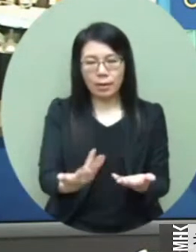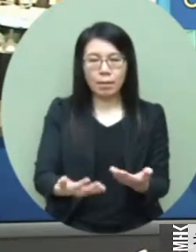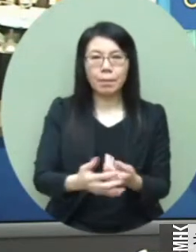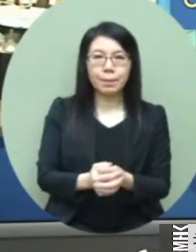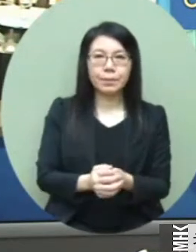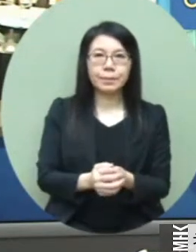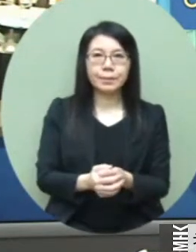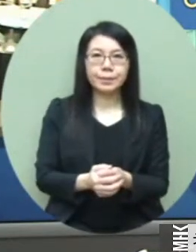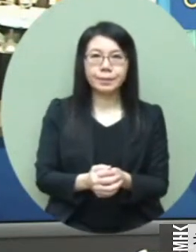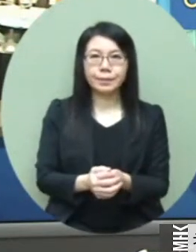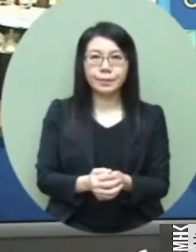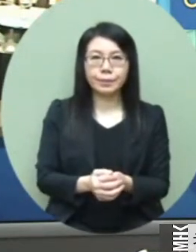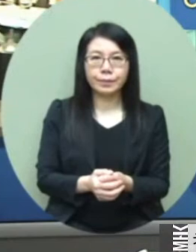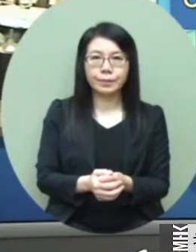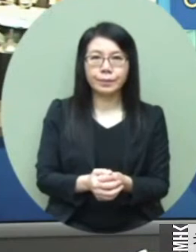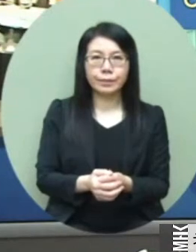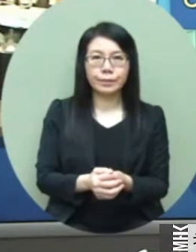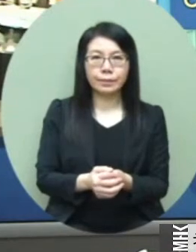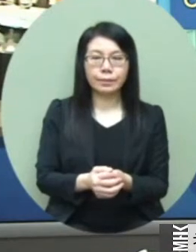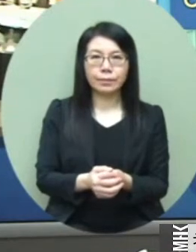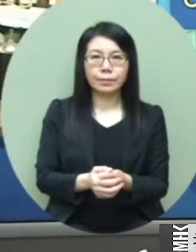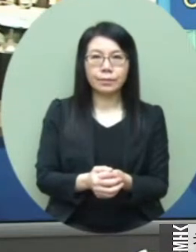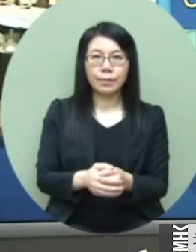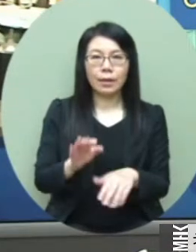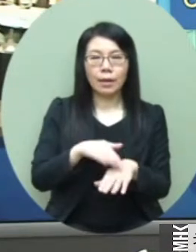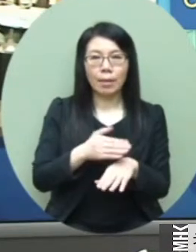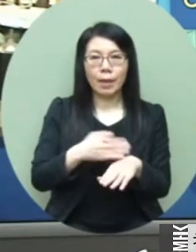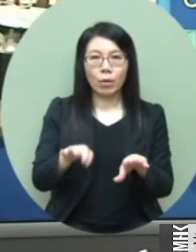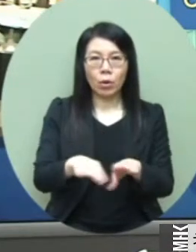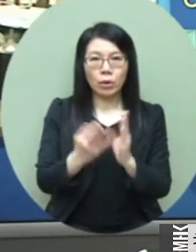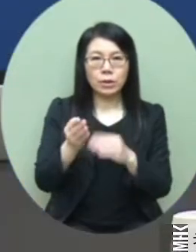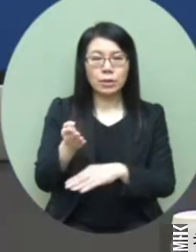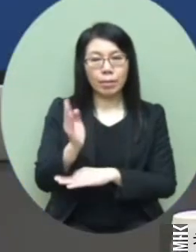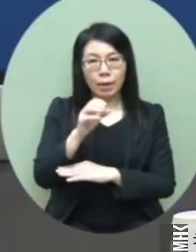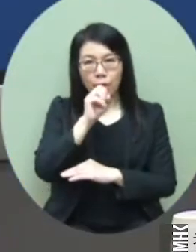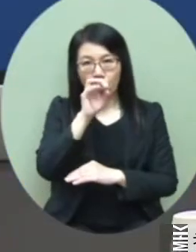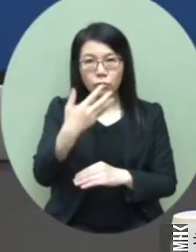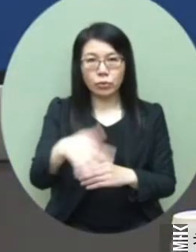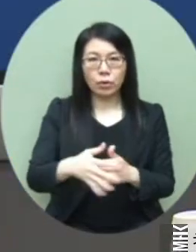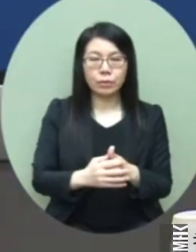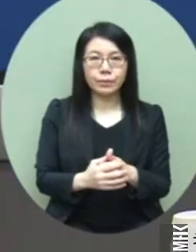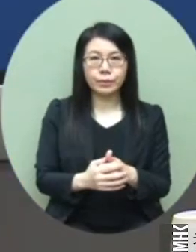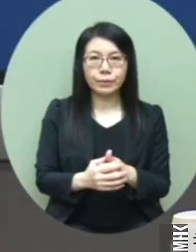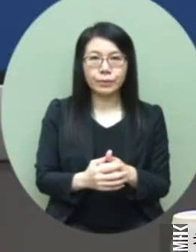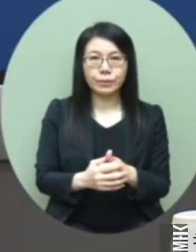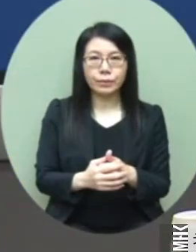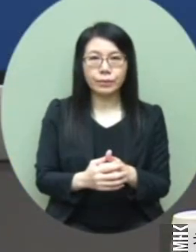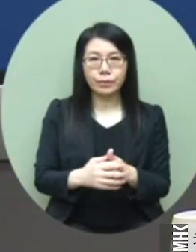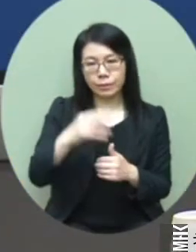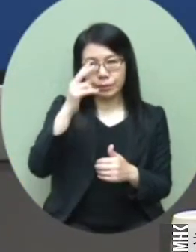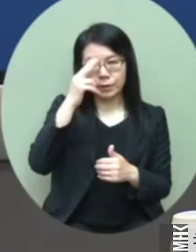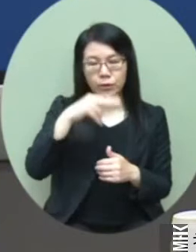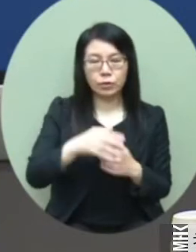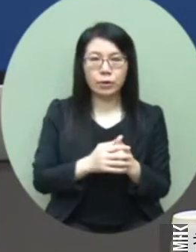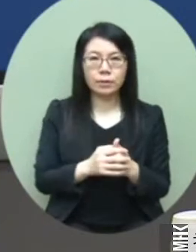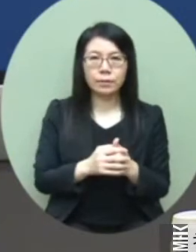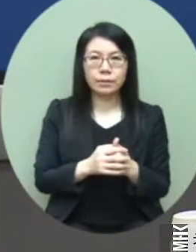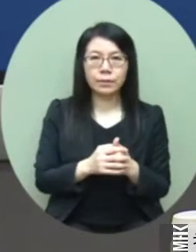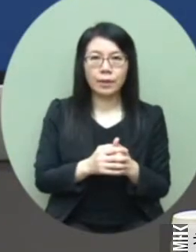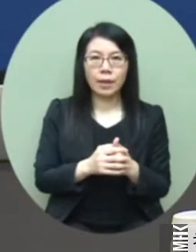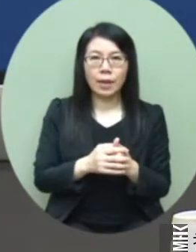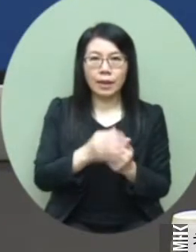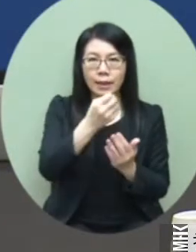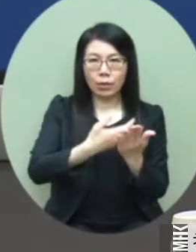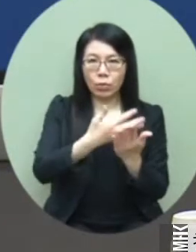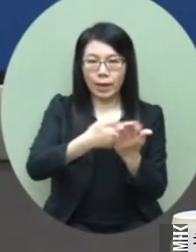才我开始我都说了每一次做这个要放宽或者是要限